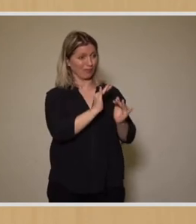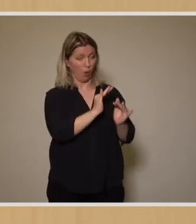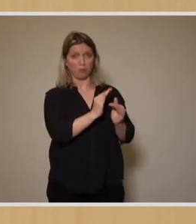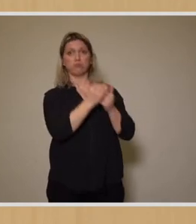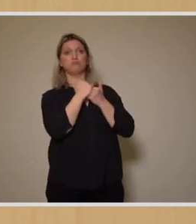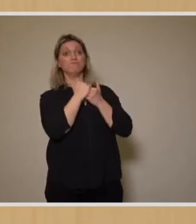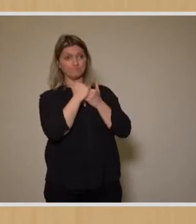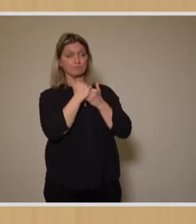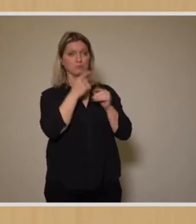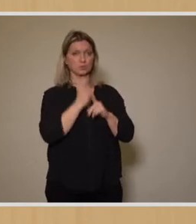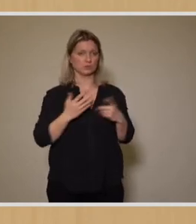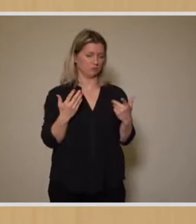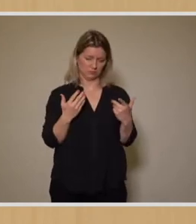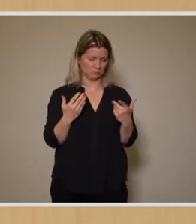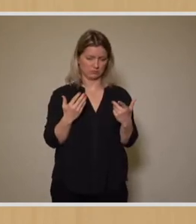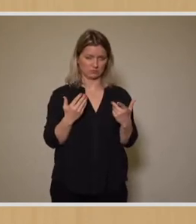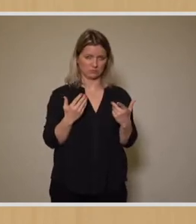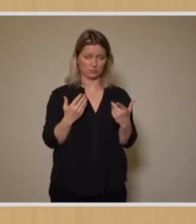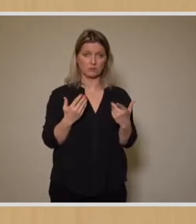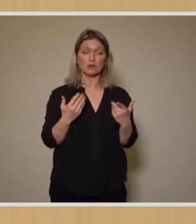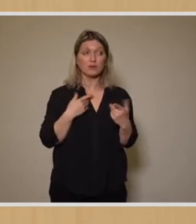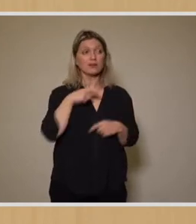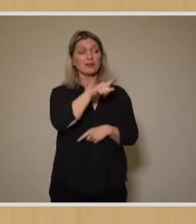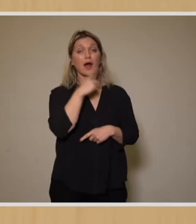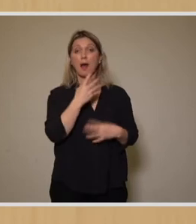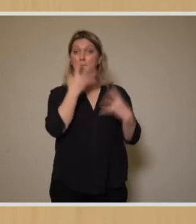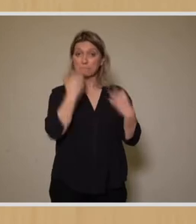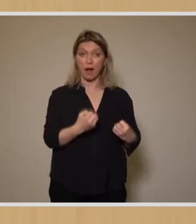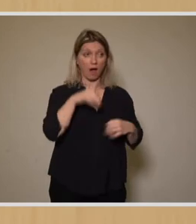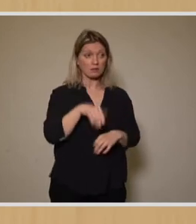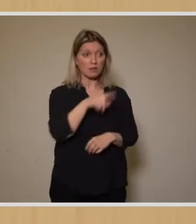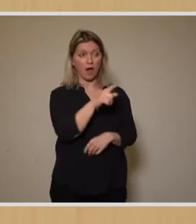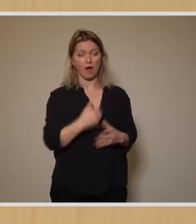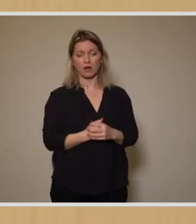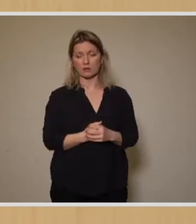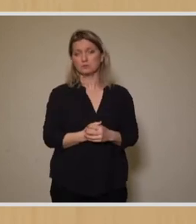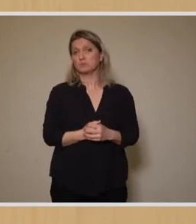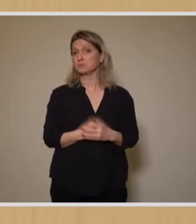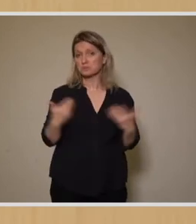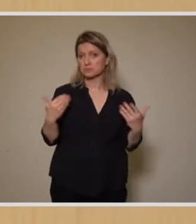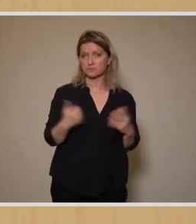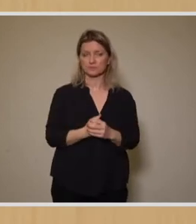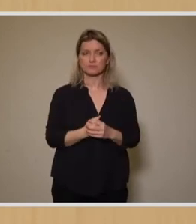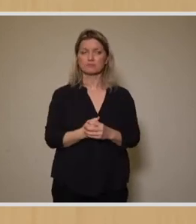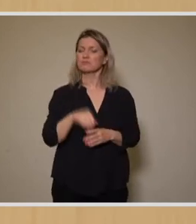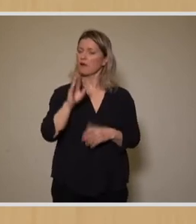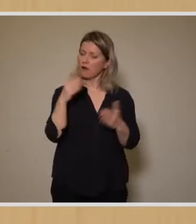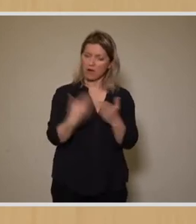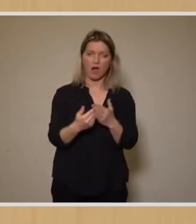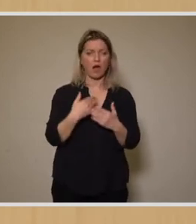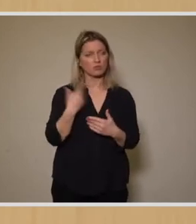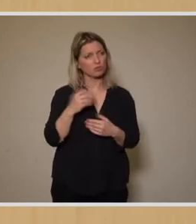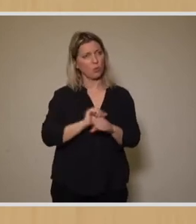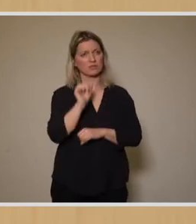Tatsache, was ist ein Bürgerforum und wie viel Macht hat man auf so einem Bürgerforum. Ich hatte es gerade schon gesagt, wir stehen voll und ganz dahinter, weil wir